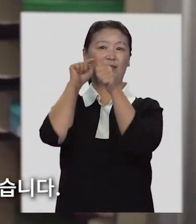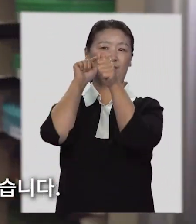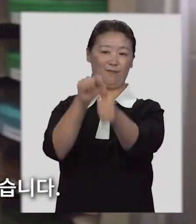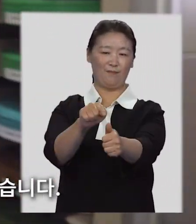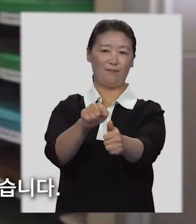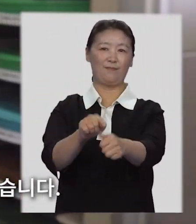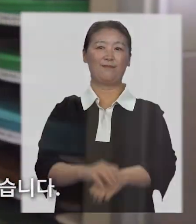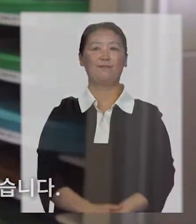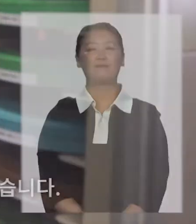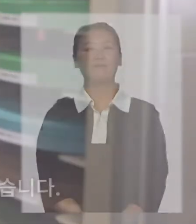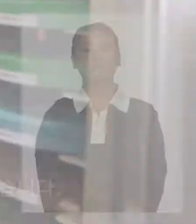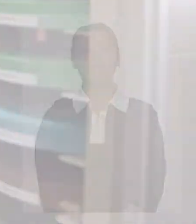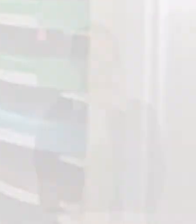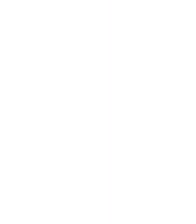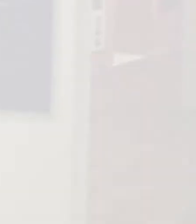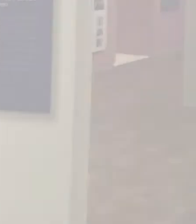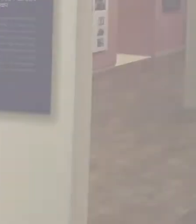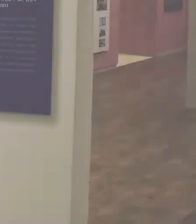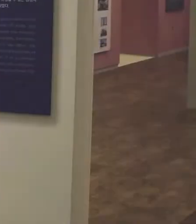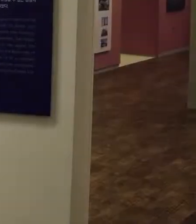하였습니다.